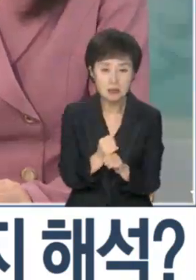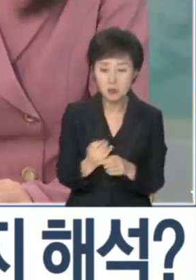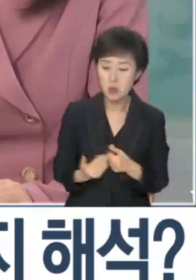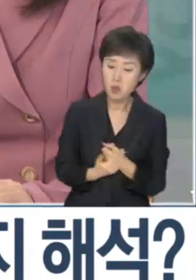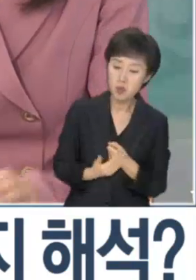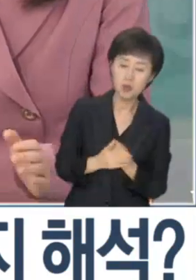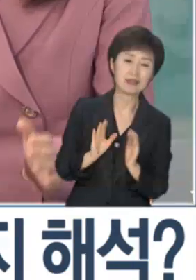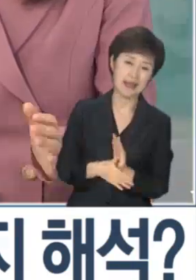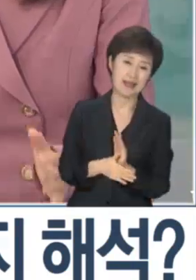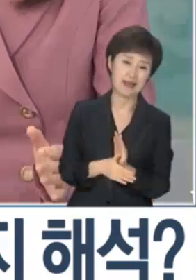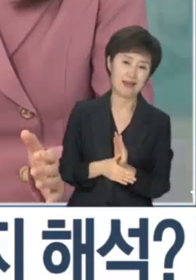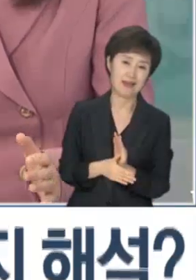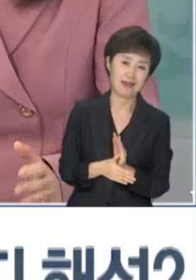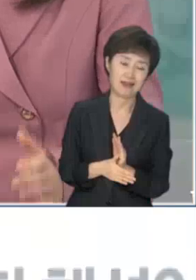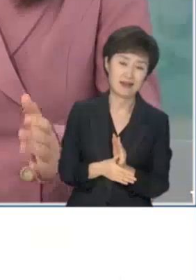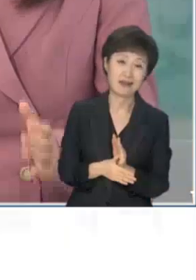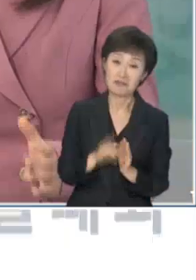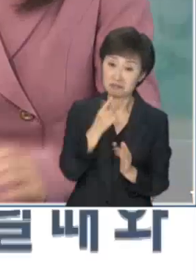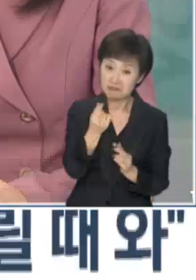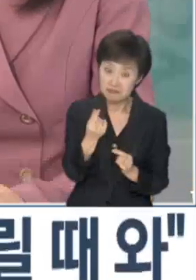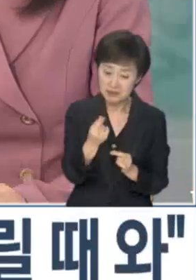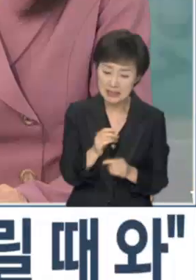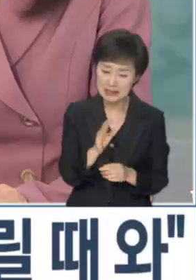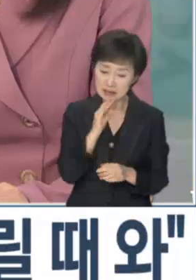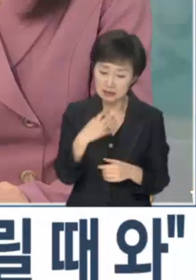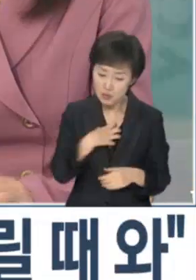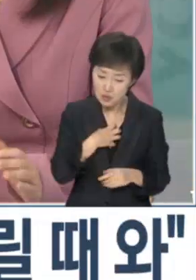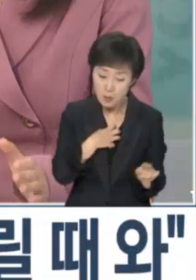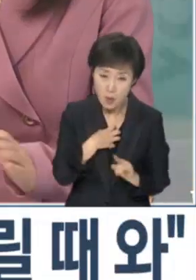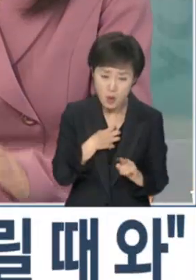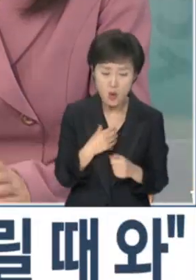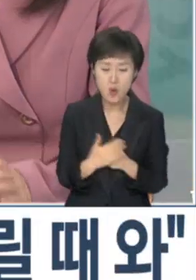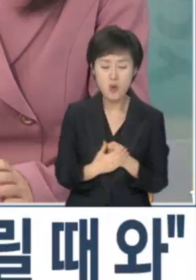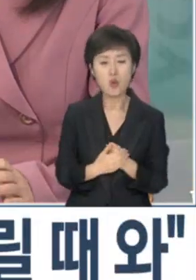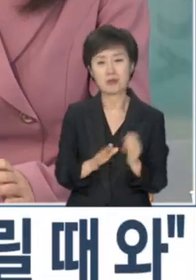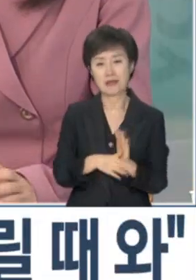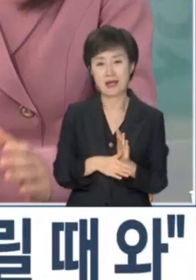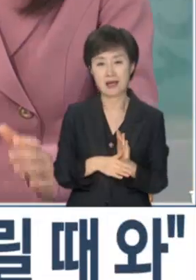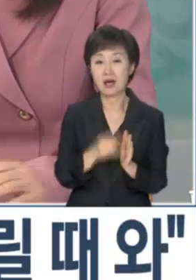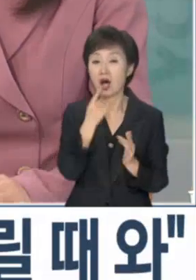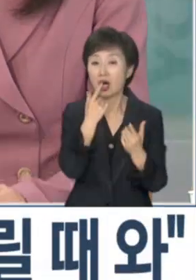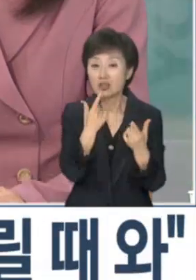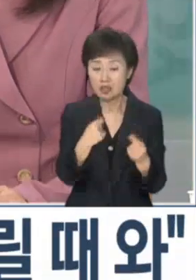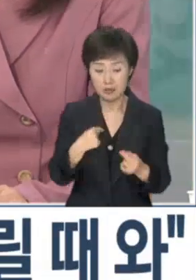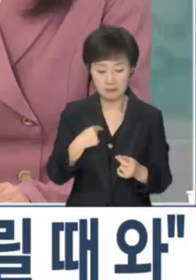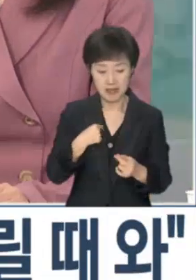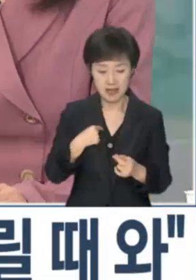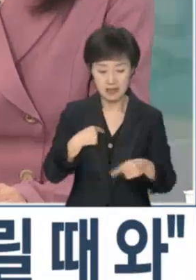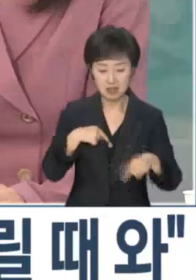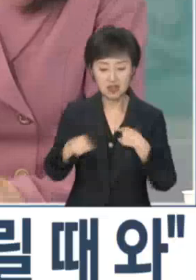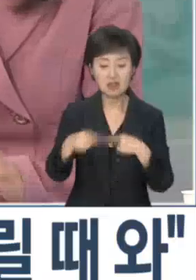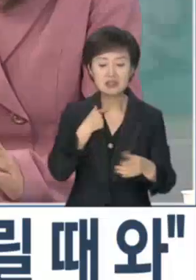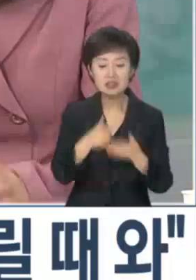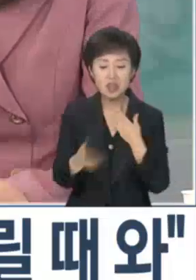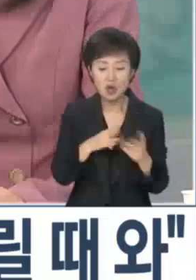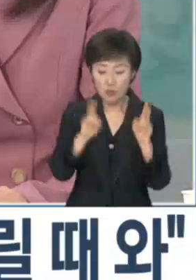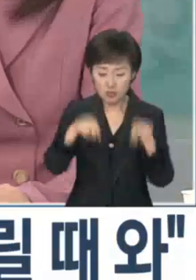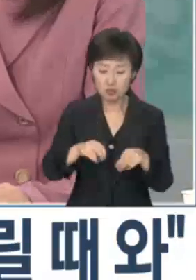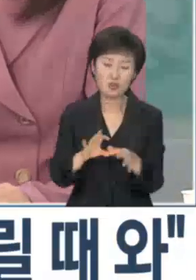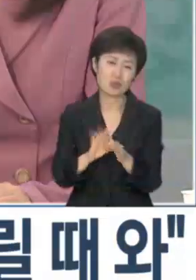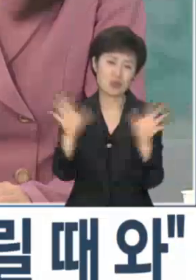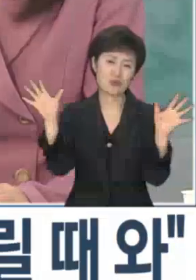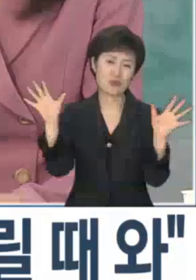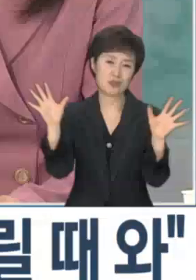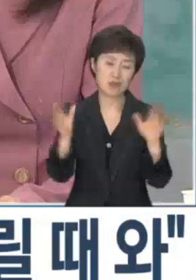하셨거든요. 그게 이제 진짜 위기가 몸살일 때 온다고 하면서 정치 경험 부족보다는 계산할 때 더 많이 온다 이런 취지로 말씀을